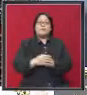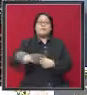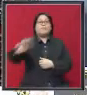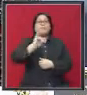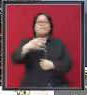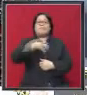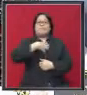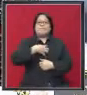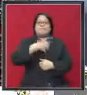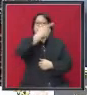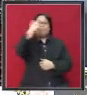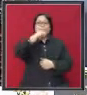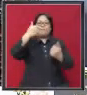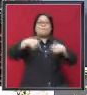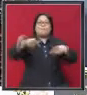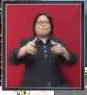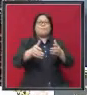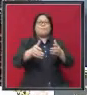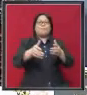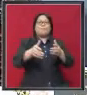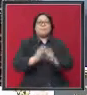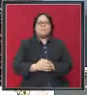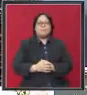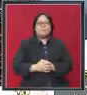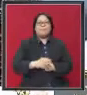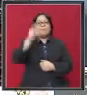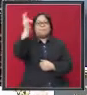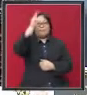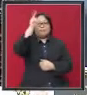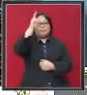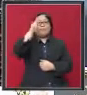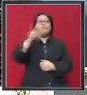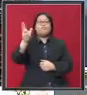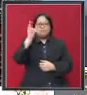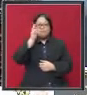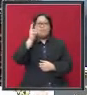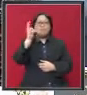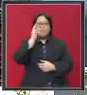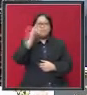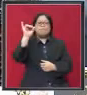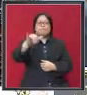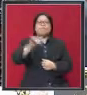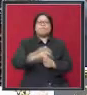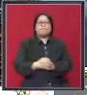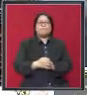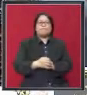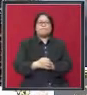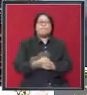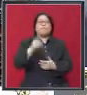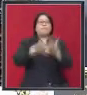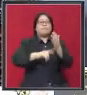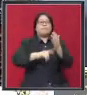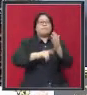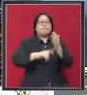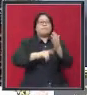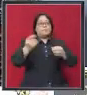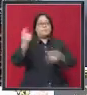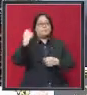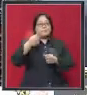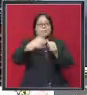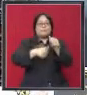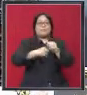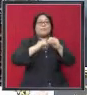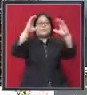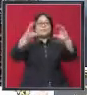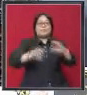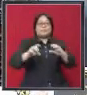juga merungut kerana tidak layak memohon. Kerajaan mendengar semua ini. Seperti yang saya sebut, setiap